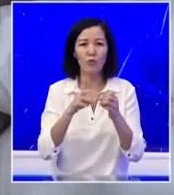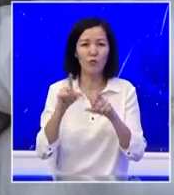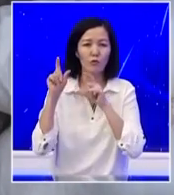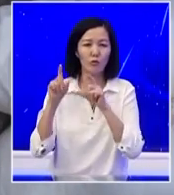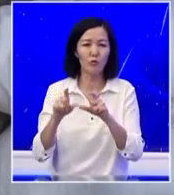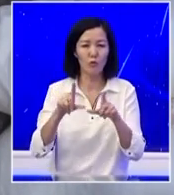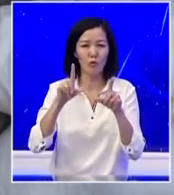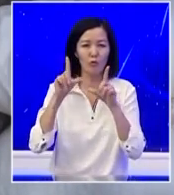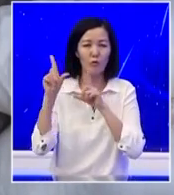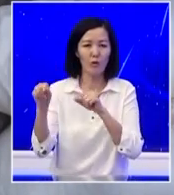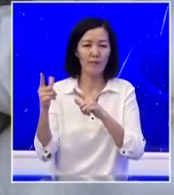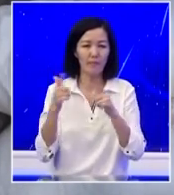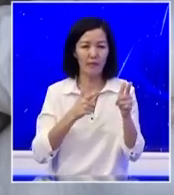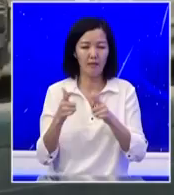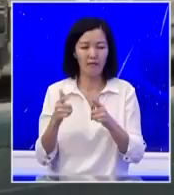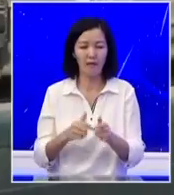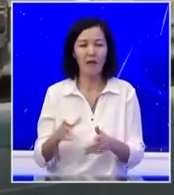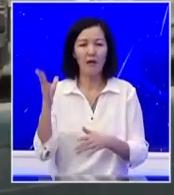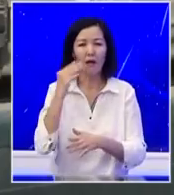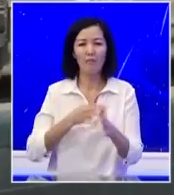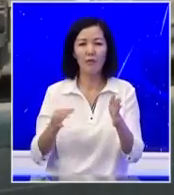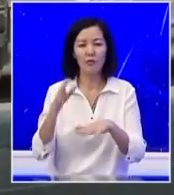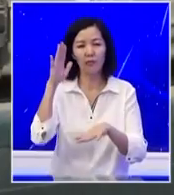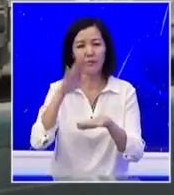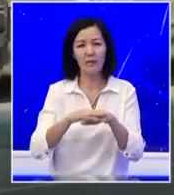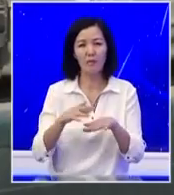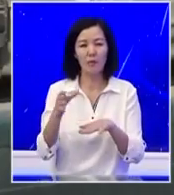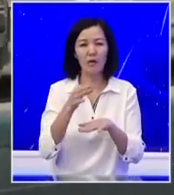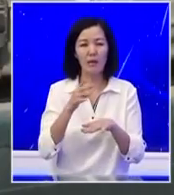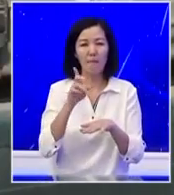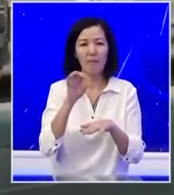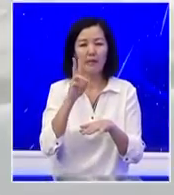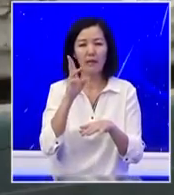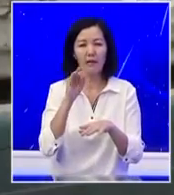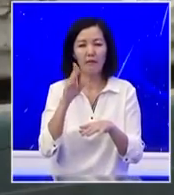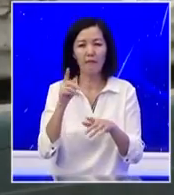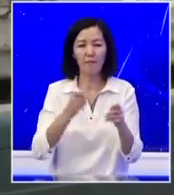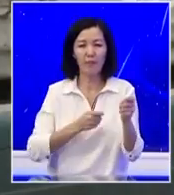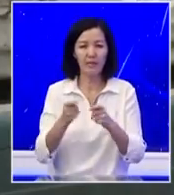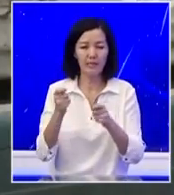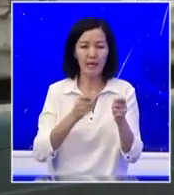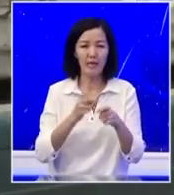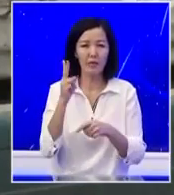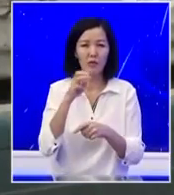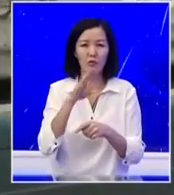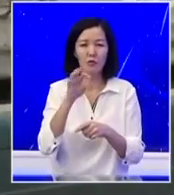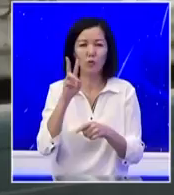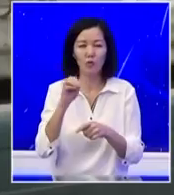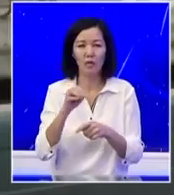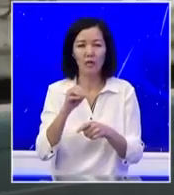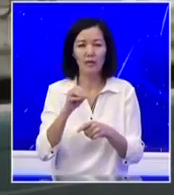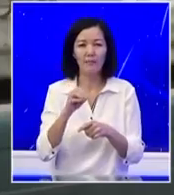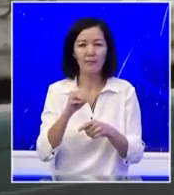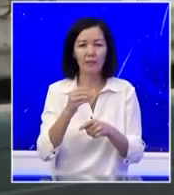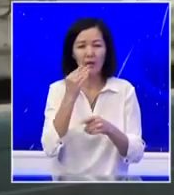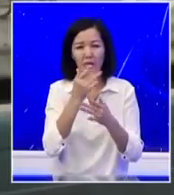14 жүк көлігі қамданды. Алматы облысының әкімі Амандық Ғабасұлы Баталов бастаған бүгін осы 200 тоннадан астам